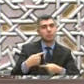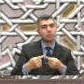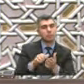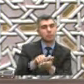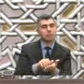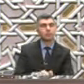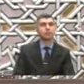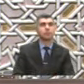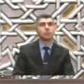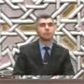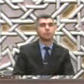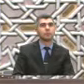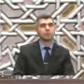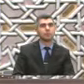المحترم.